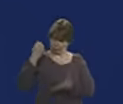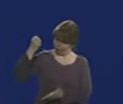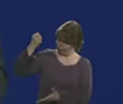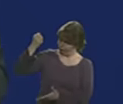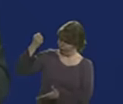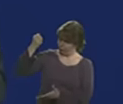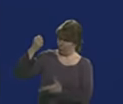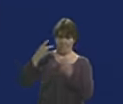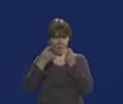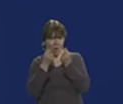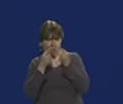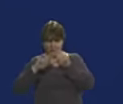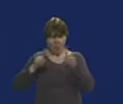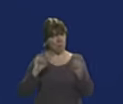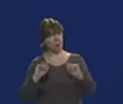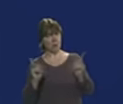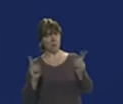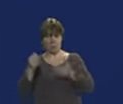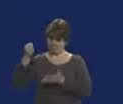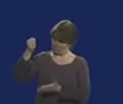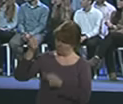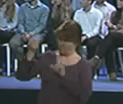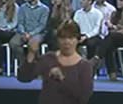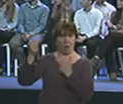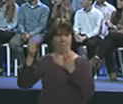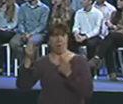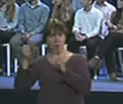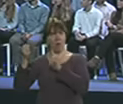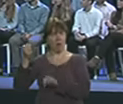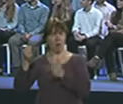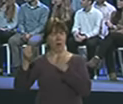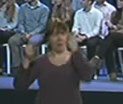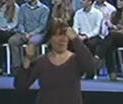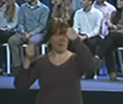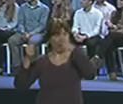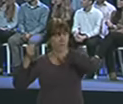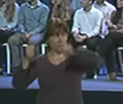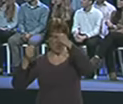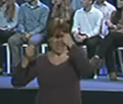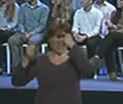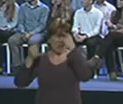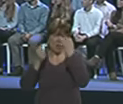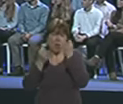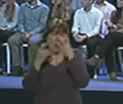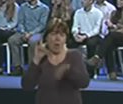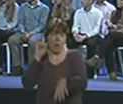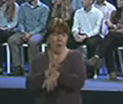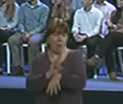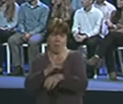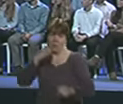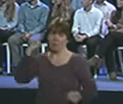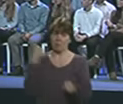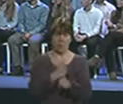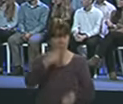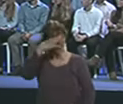regardez pas pour sa valeur pécuniaire. Vous le regardez, ce patrimoine, en pensant aux milliers d'heures, à